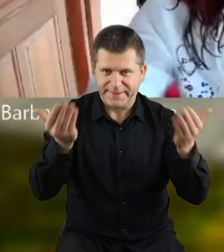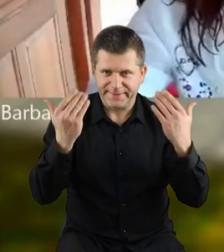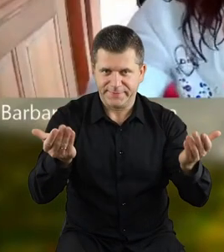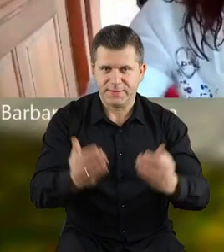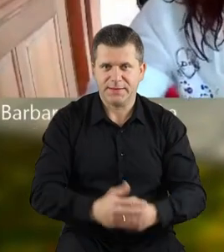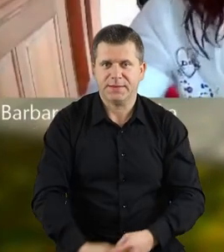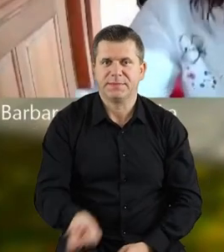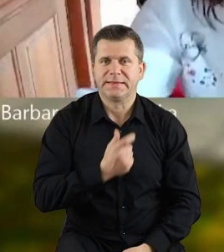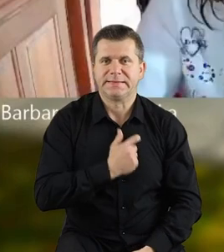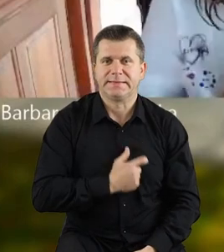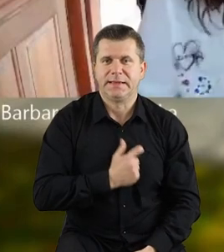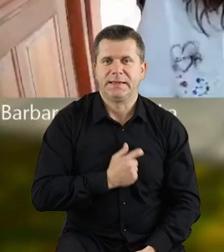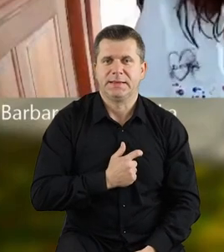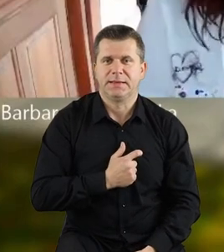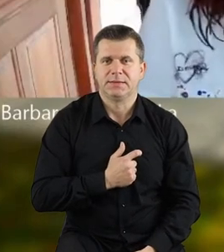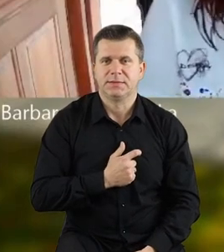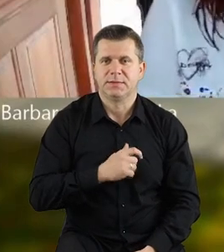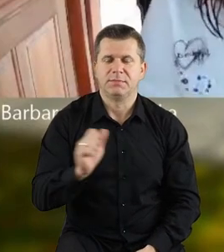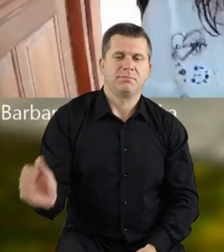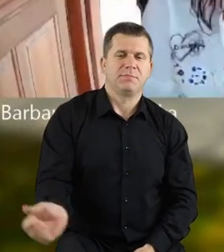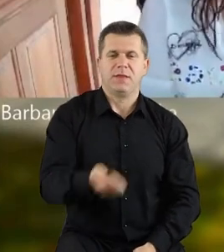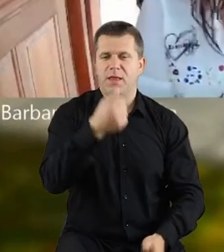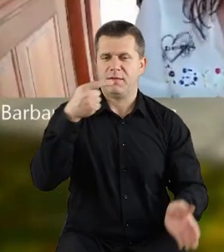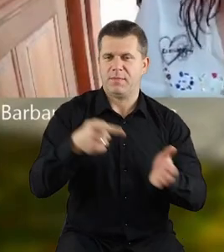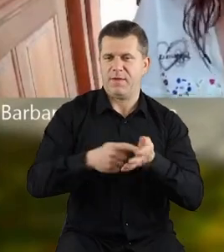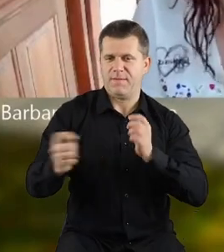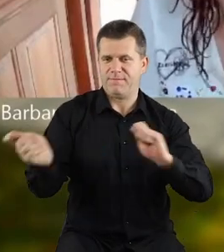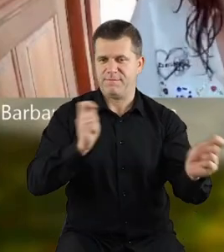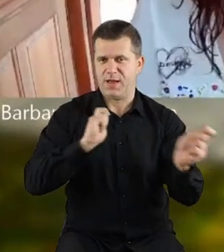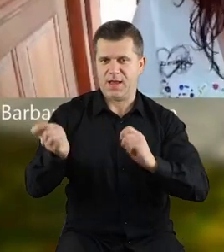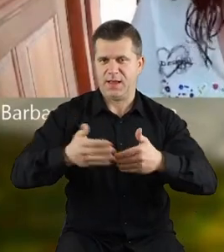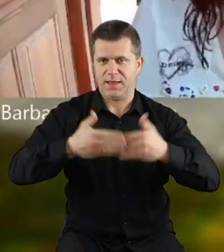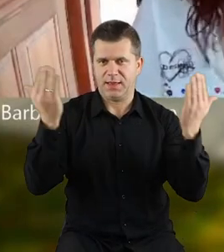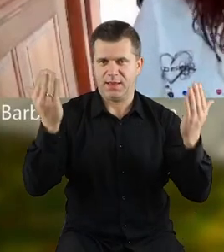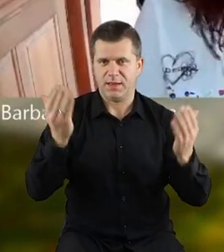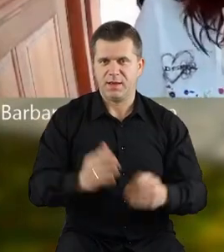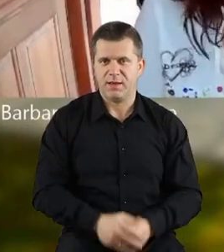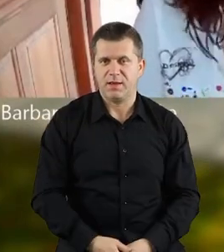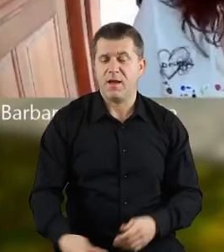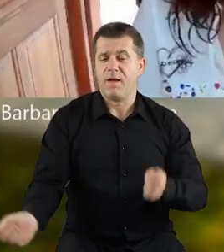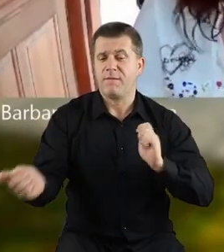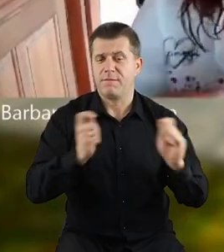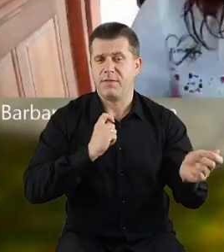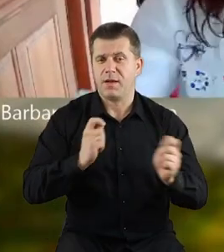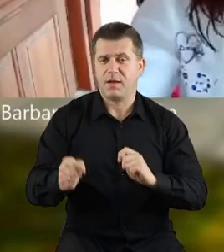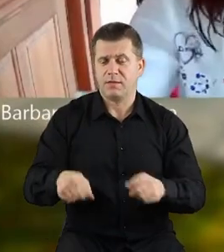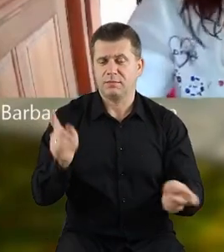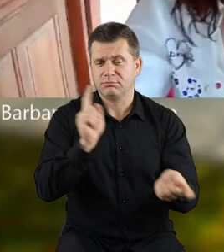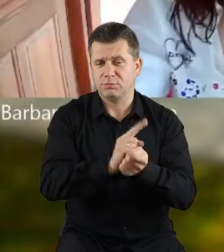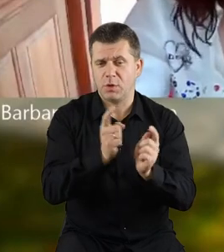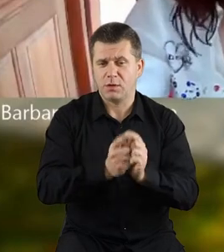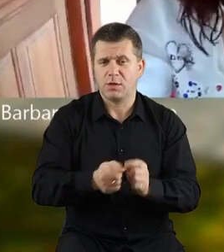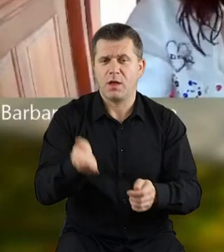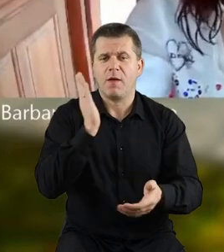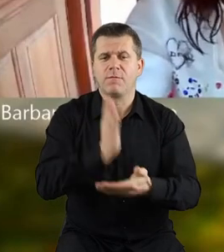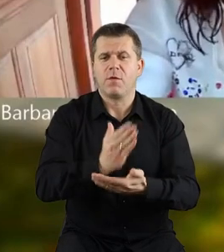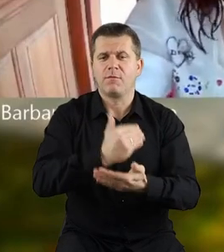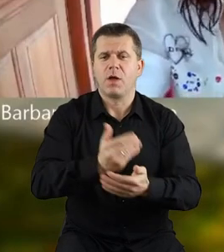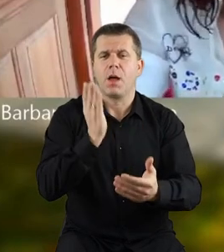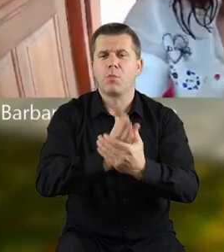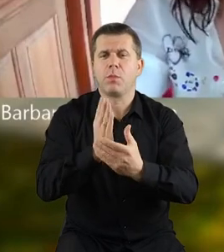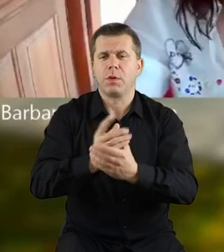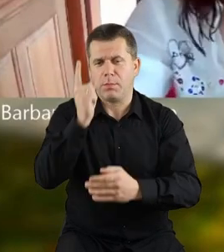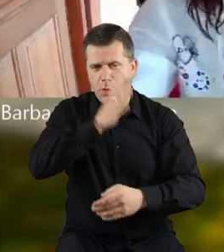Witamy Państwa serdecznie w pierwsze wakacyjne dni. W wakacje spotkamy się w Wojewódzkiej Bibliotece